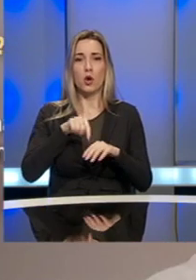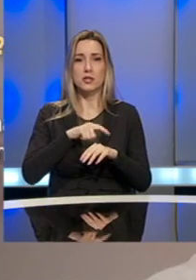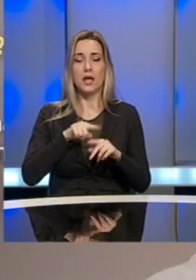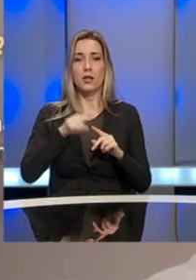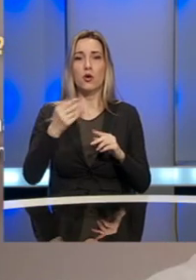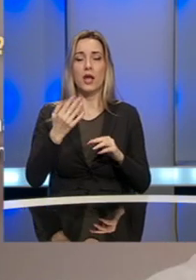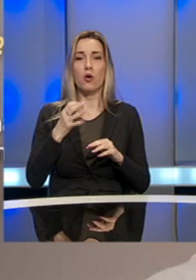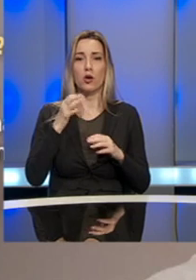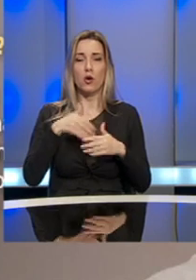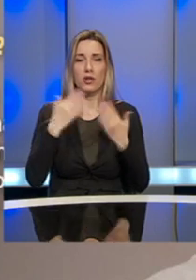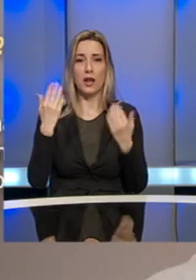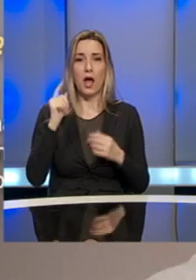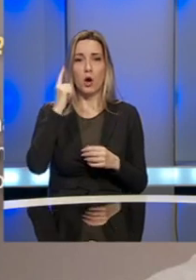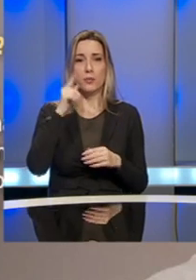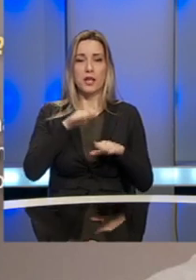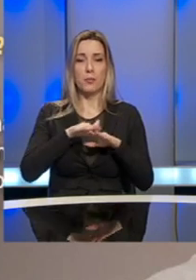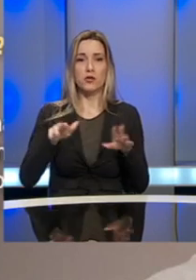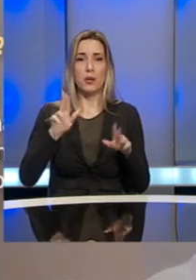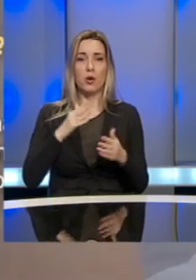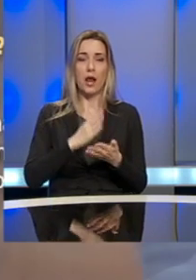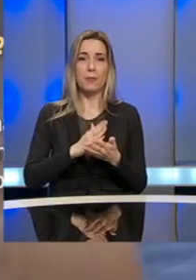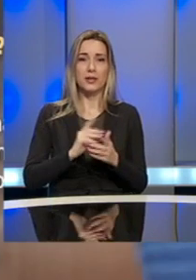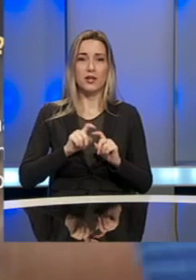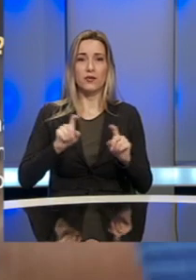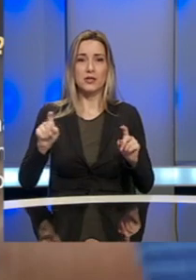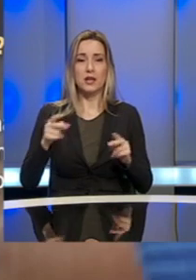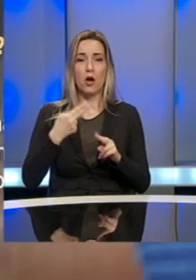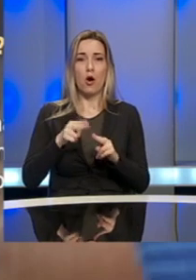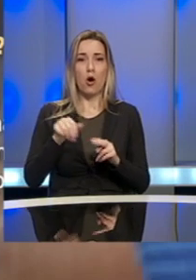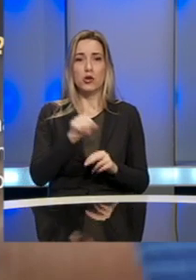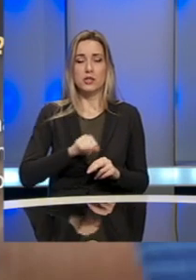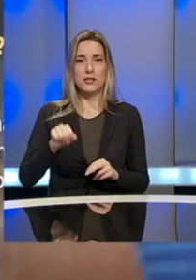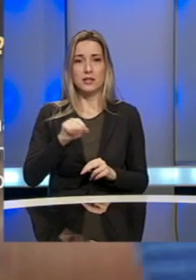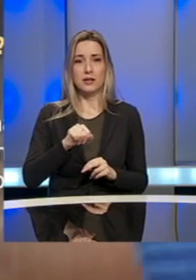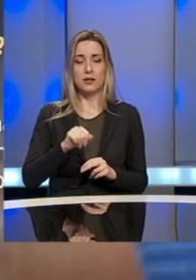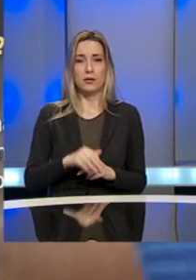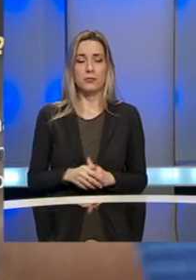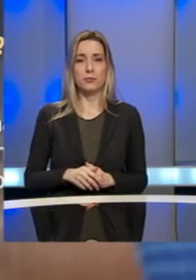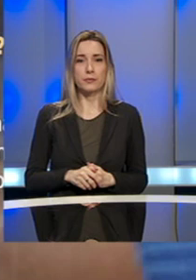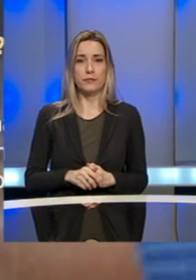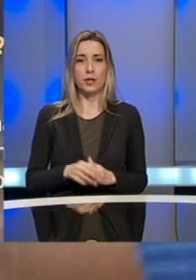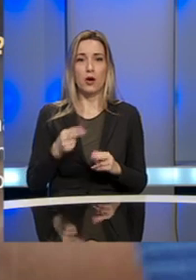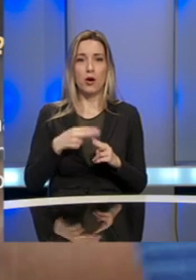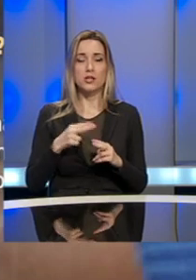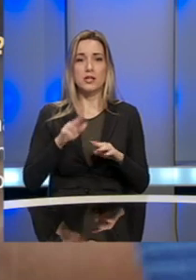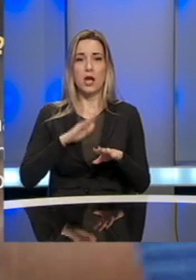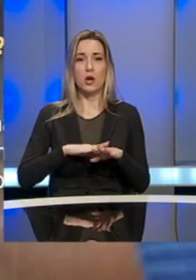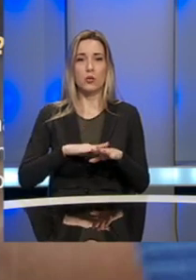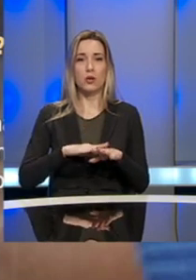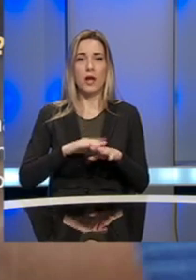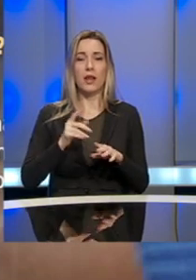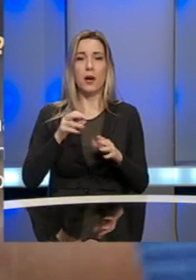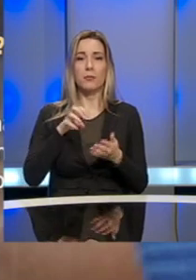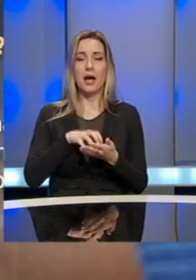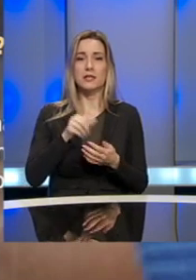nekoliko dana. Ako mislite da bi površina mogla biti inficirana, očistite je dezinfekcijskim sredstvom. Očistite ruke sredstvima na